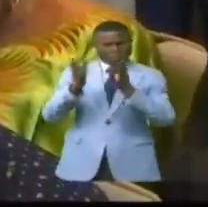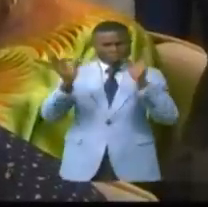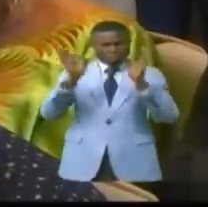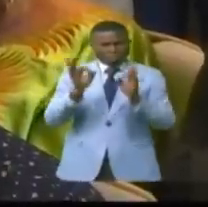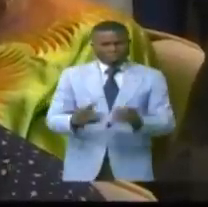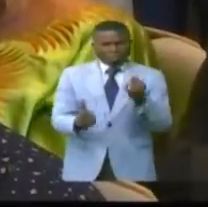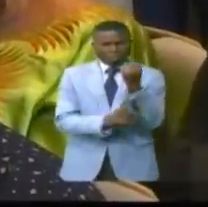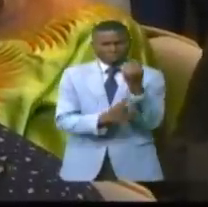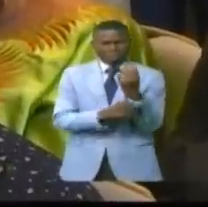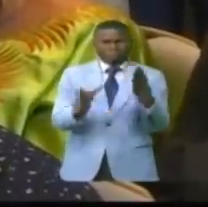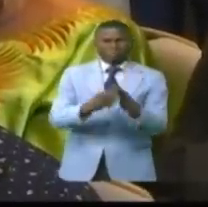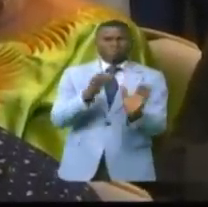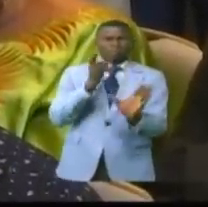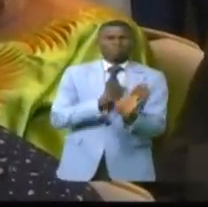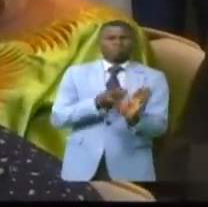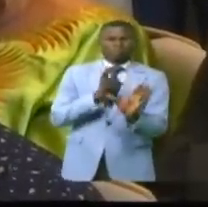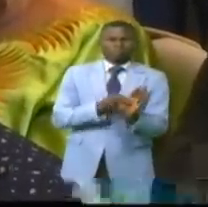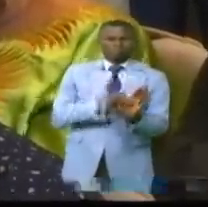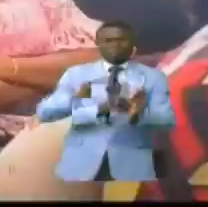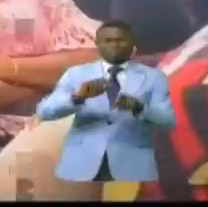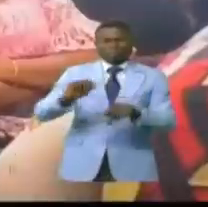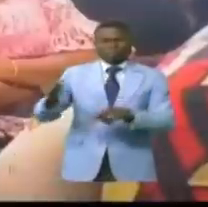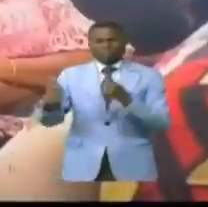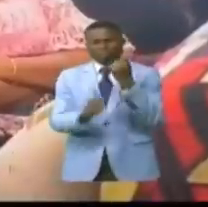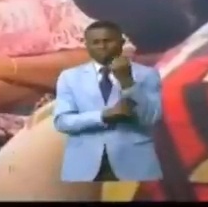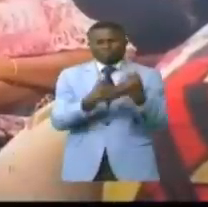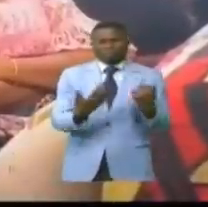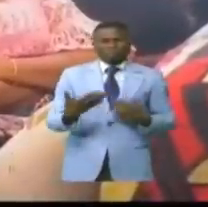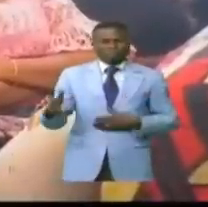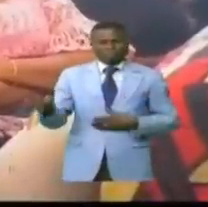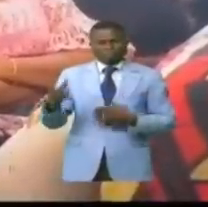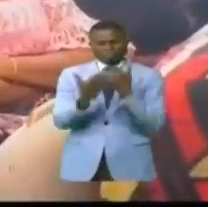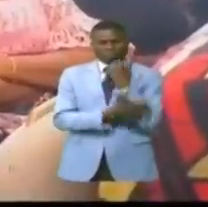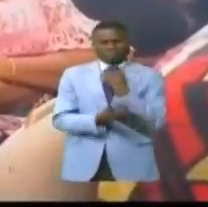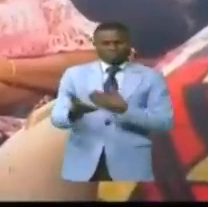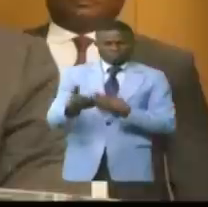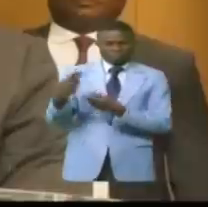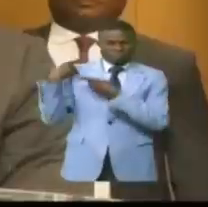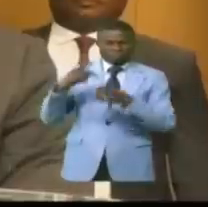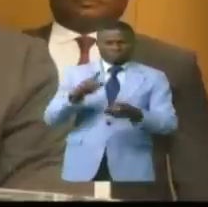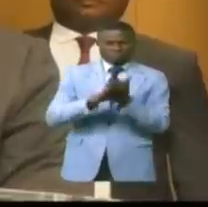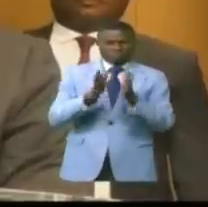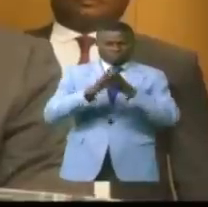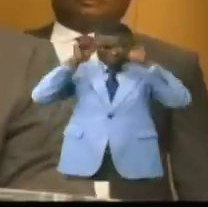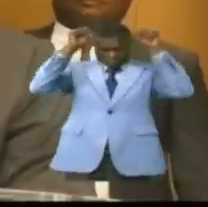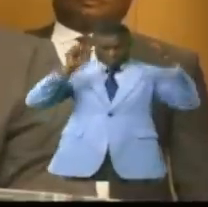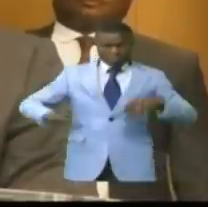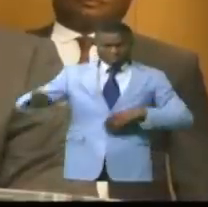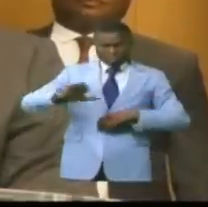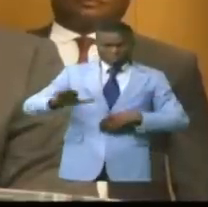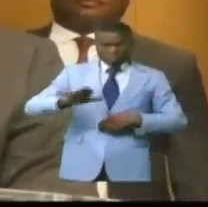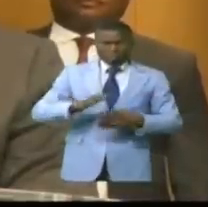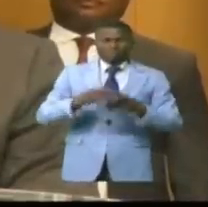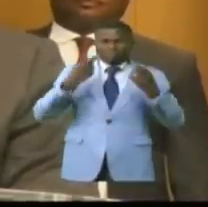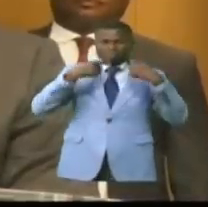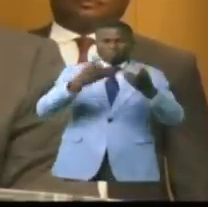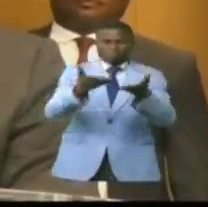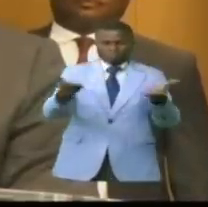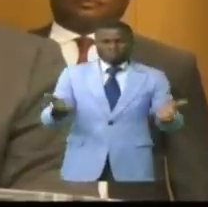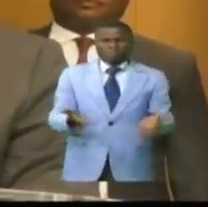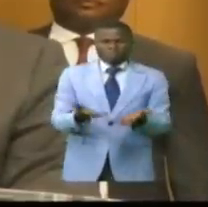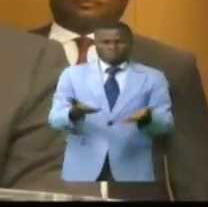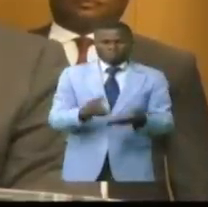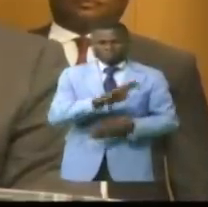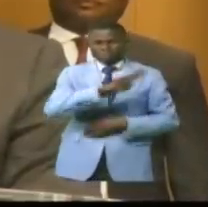des personnes vivant avec handicap et autres personnes vulnérables. Dès son investiture à la magistrature suprême, et cela a été rappelé ici,